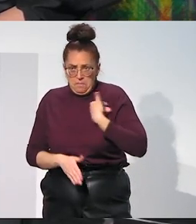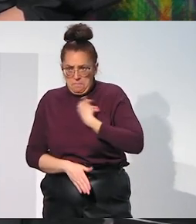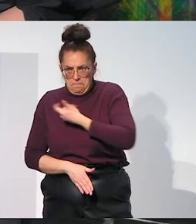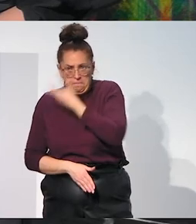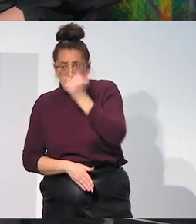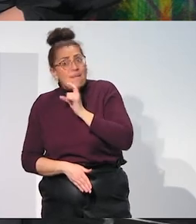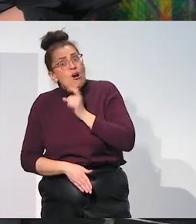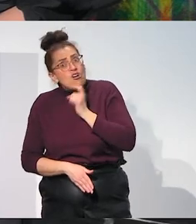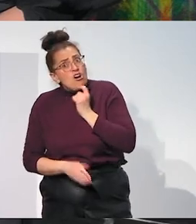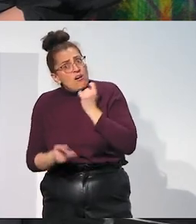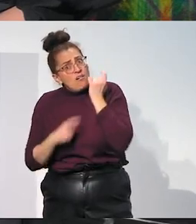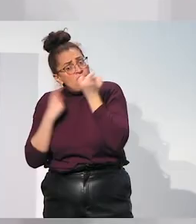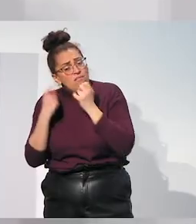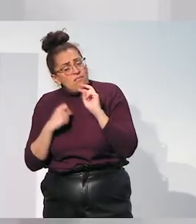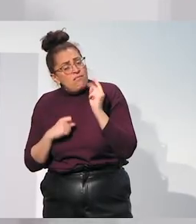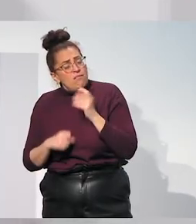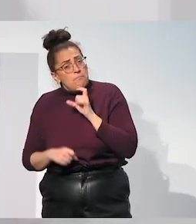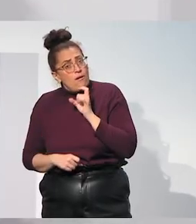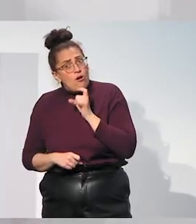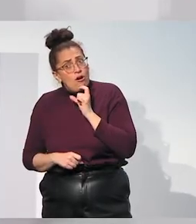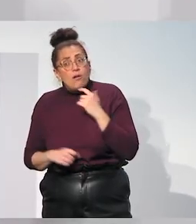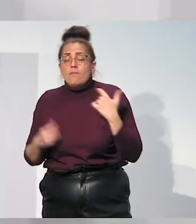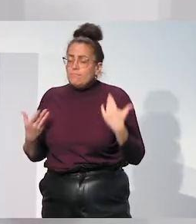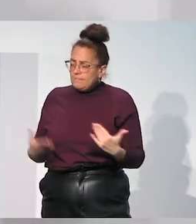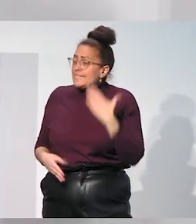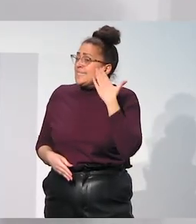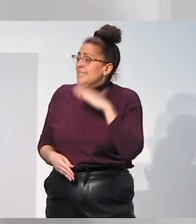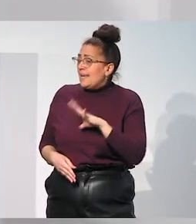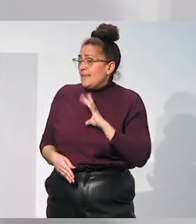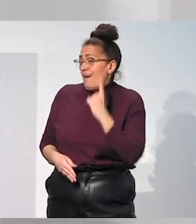commence à... Il y a une chose que je sais, c'est que ce livre-là,